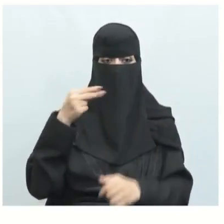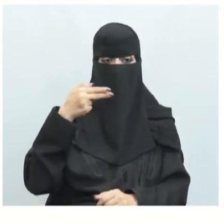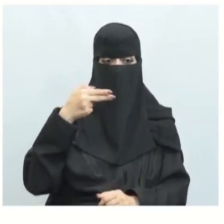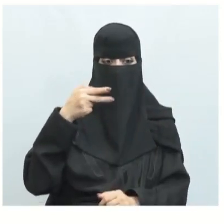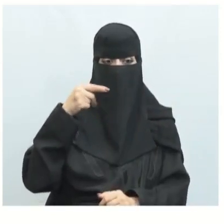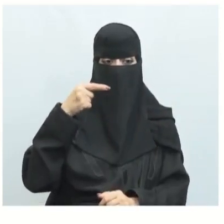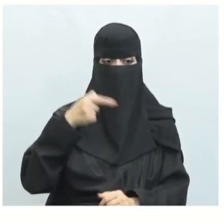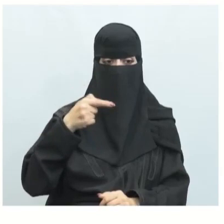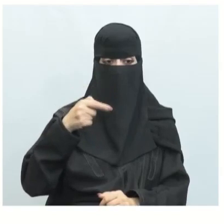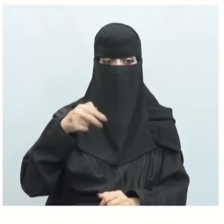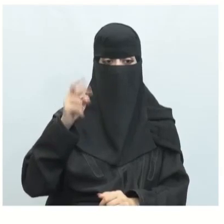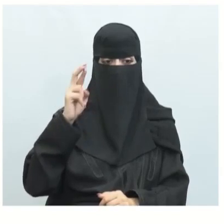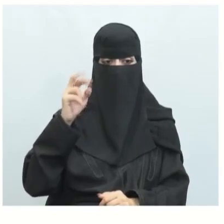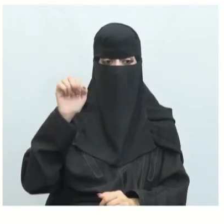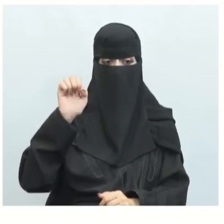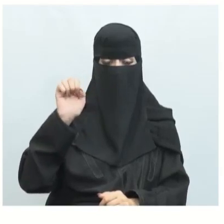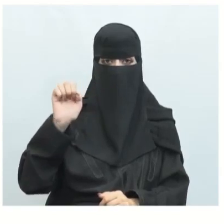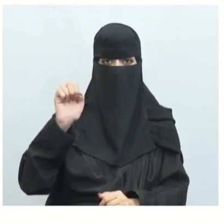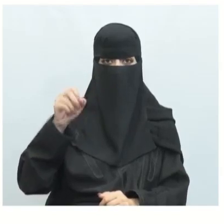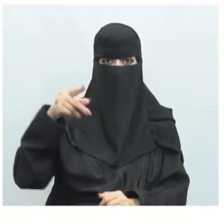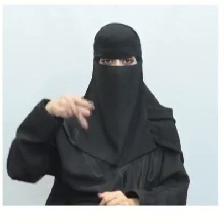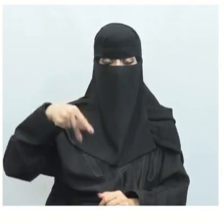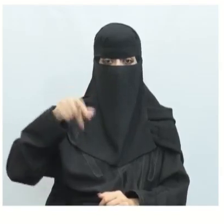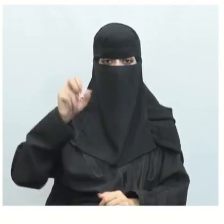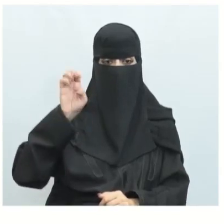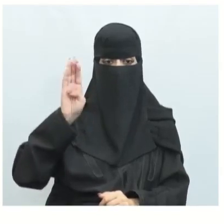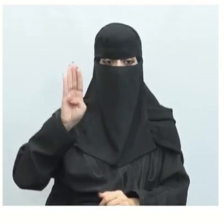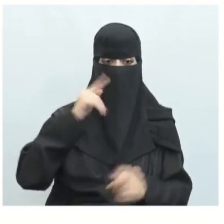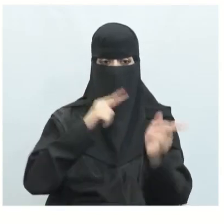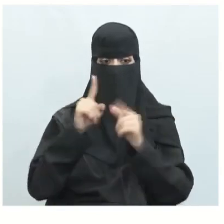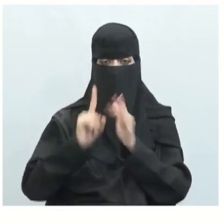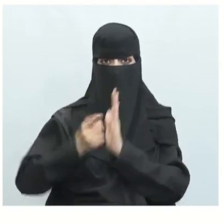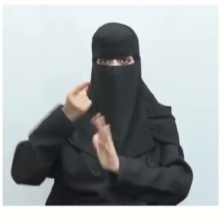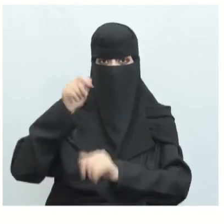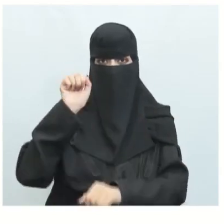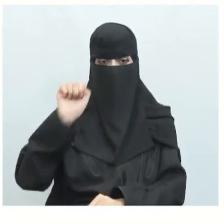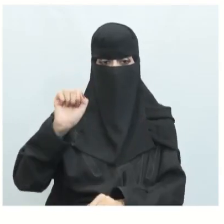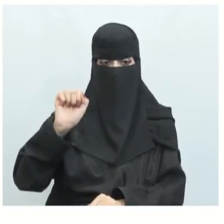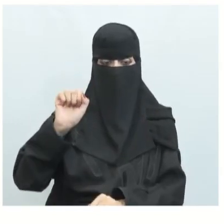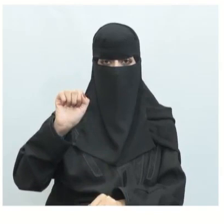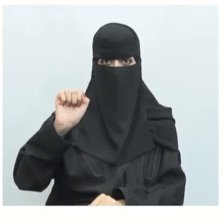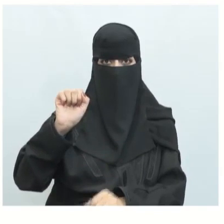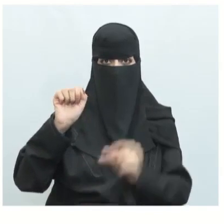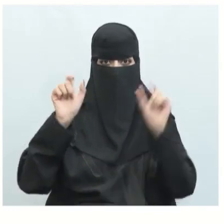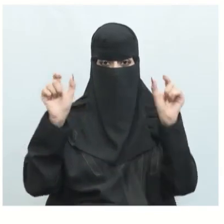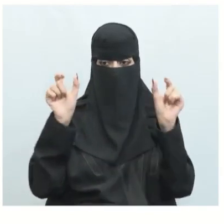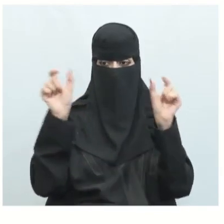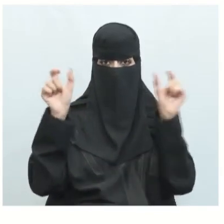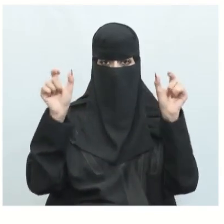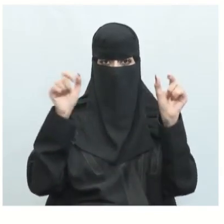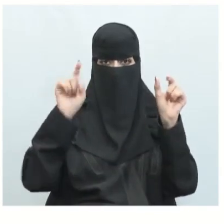بماي جراف نعطي اي اي هي البدايه الحواف خارجه من